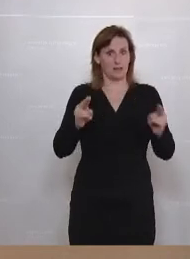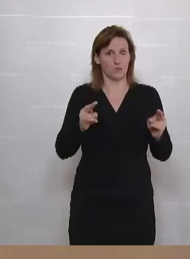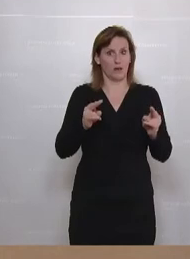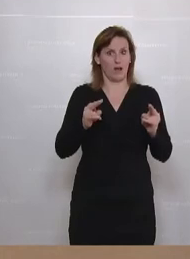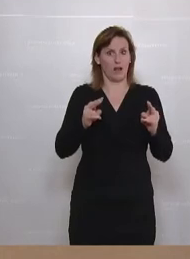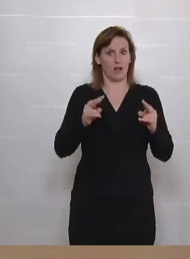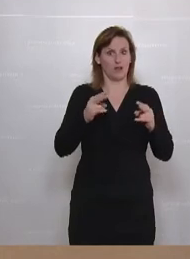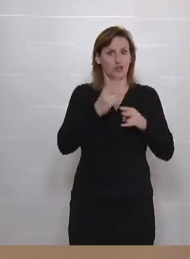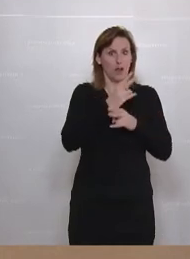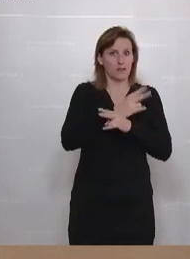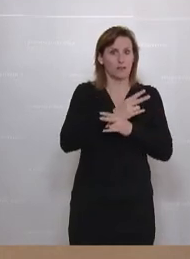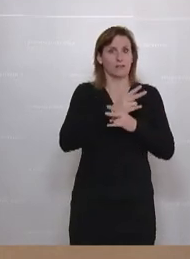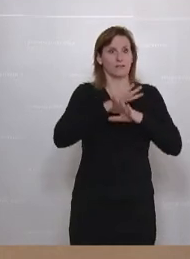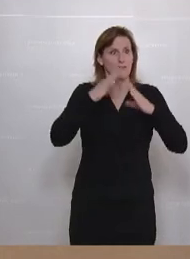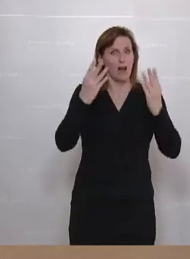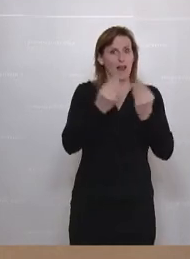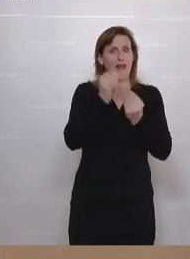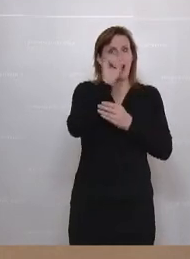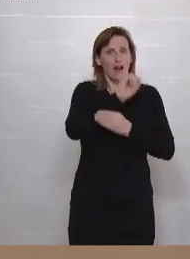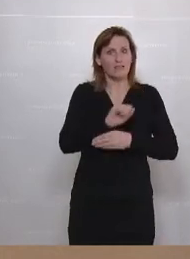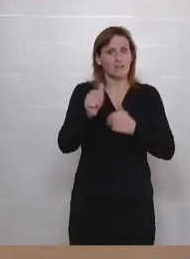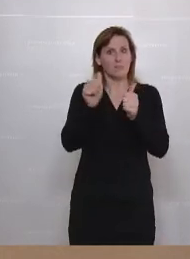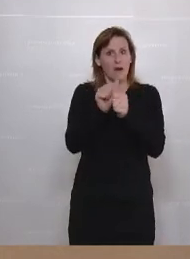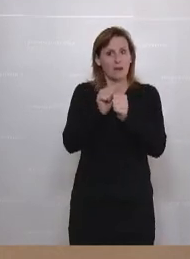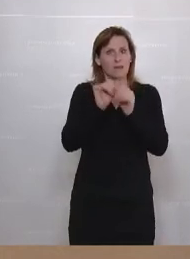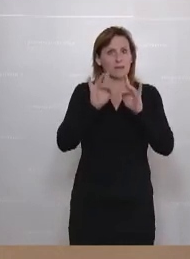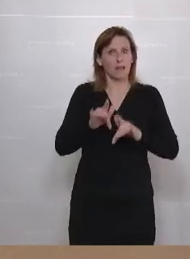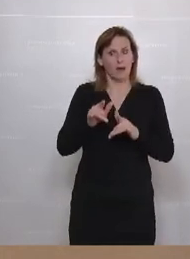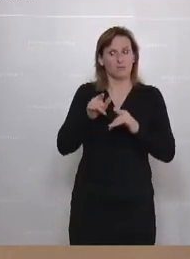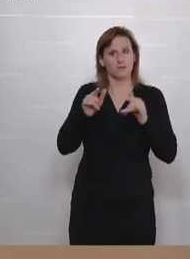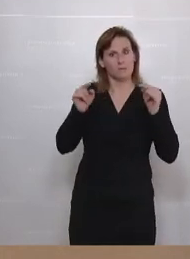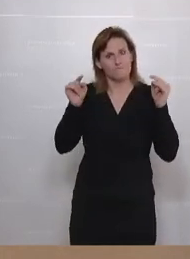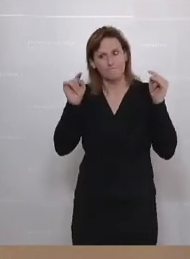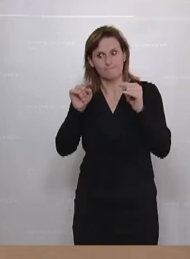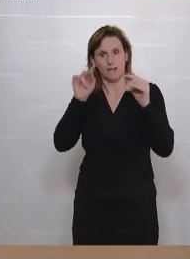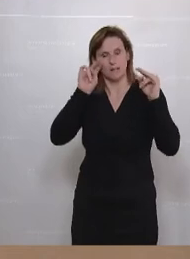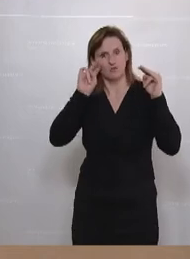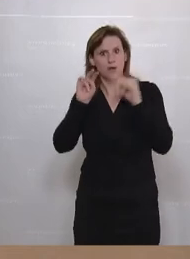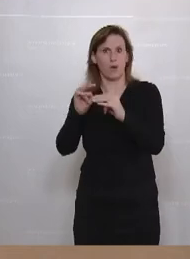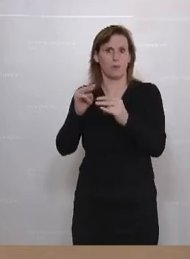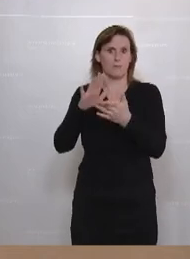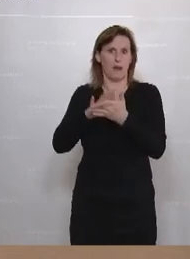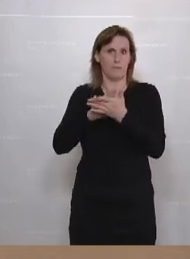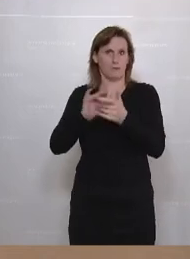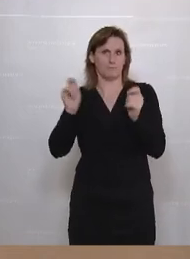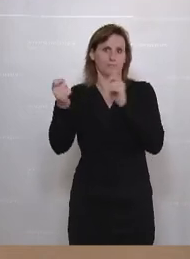mit den Vereinigten Staaten, mit den ASEAN-Partnerstaaten Druck auf Myanmar machen, damit es zu einem nachhaltigen Kurswechsel